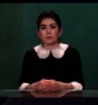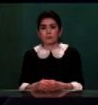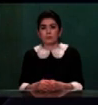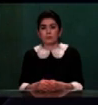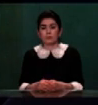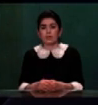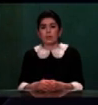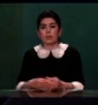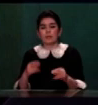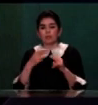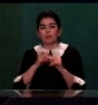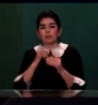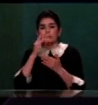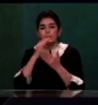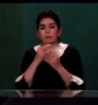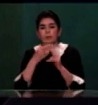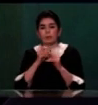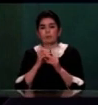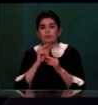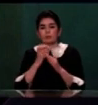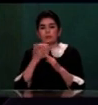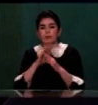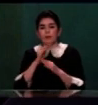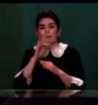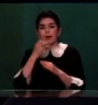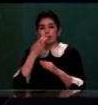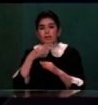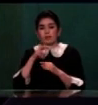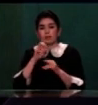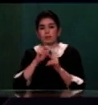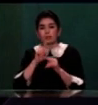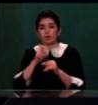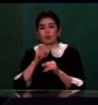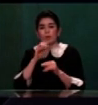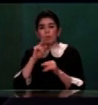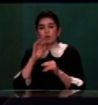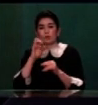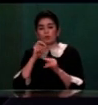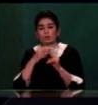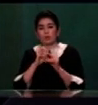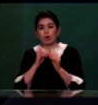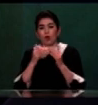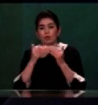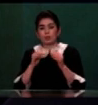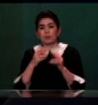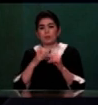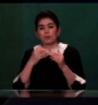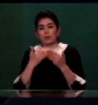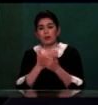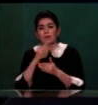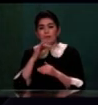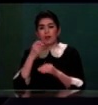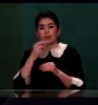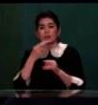Demak, dasturni ishga tushiramiz, ya'ni faylimizni PowerPointda yaratilgan faylimizni ochamiz yoki yangi fayl